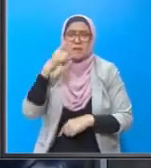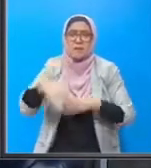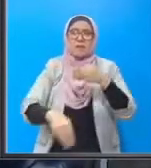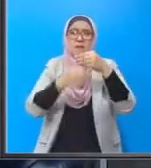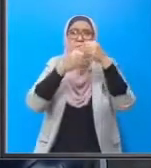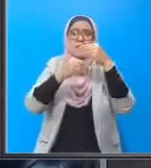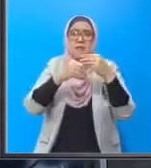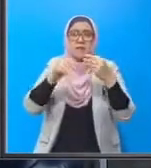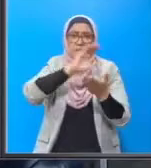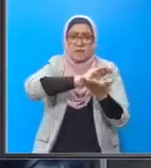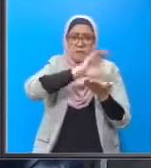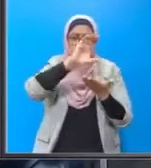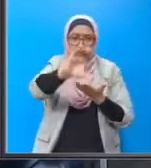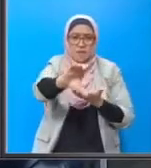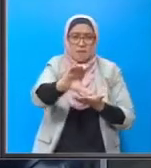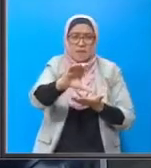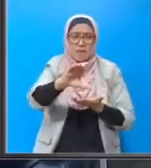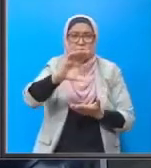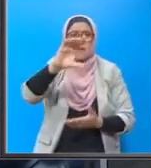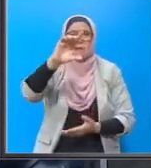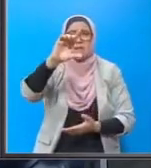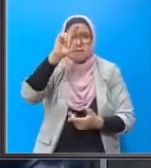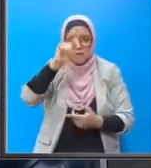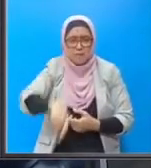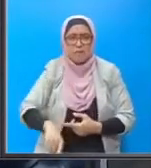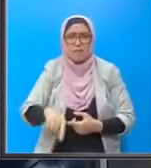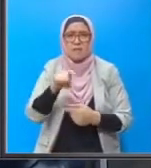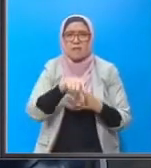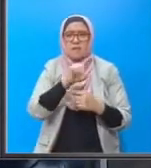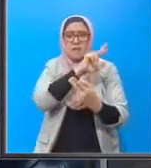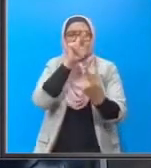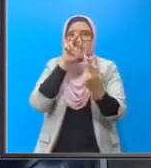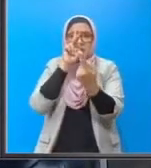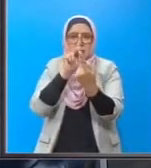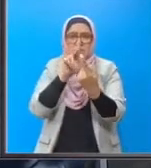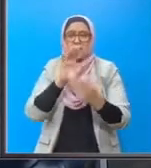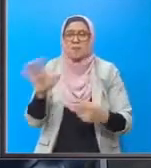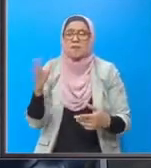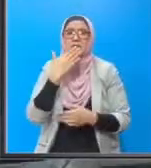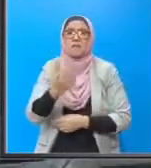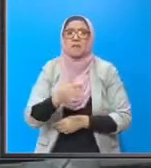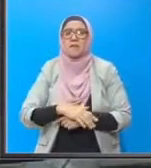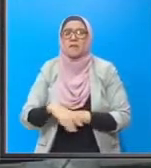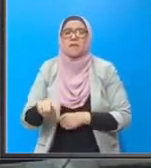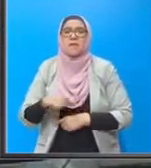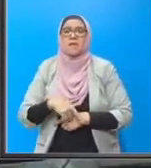peruntukan yang diberikan adalah sangat wajar baik-baik saja Terima kasih bos